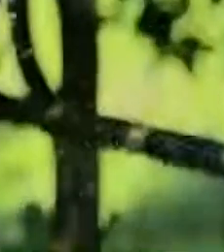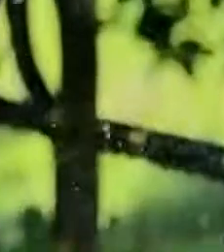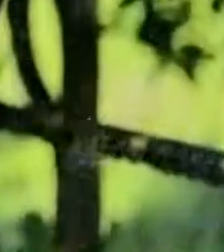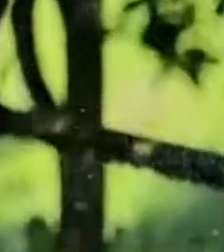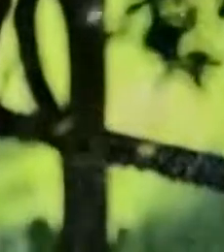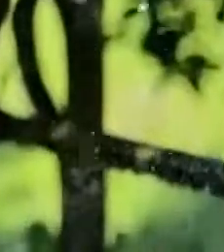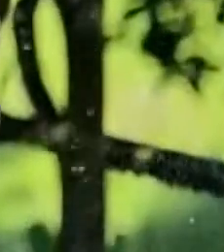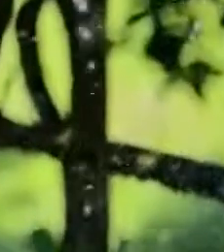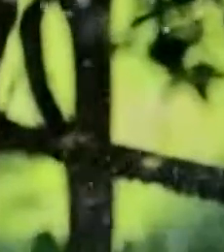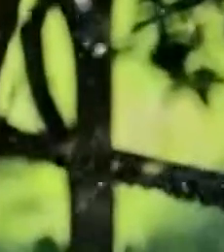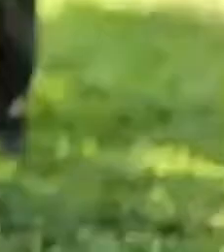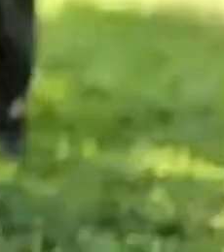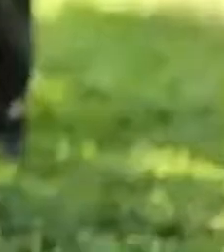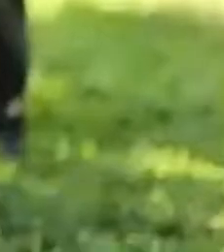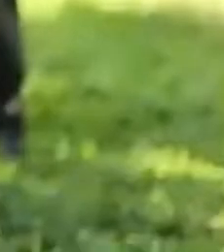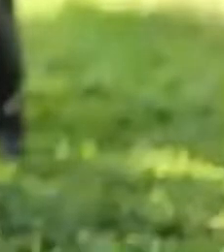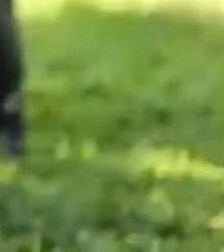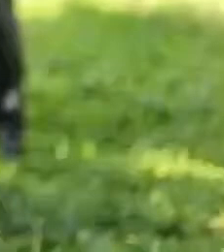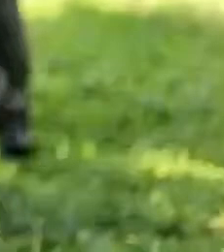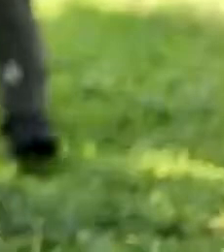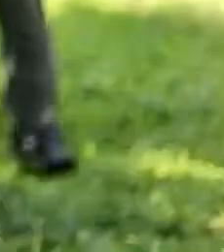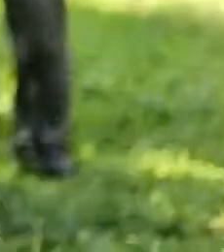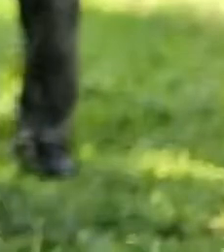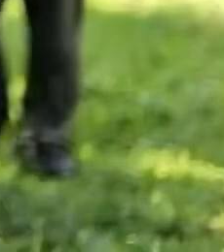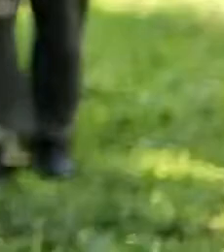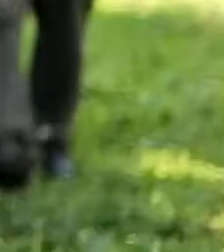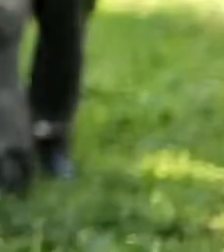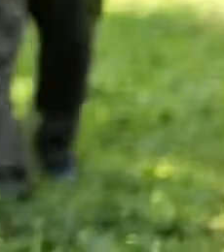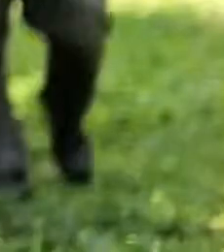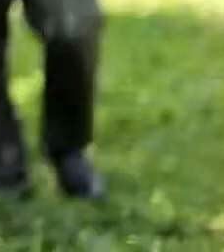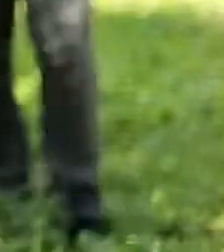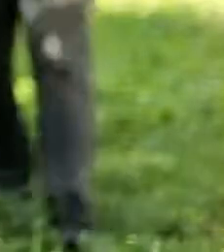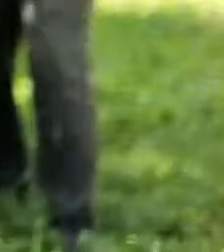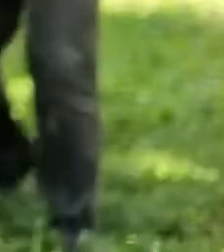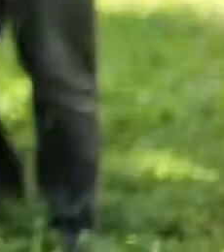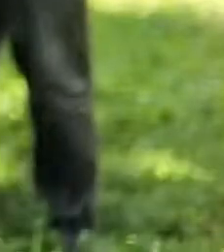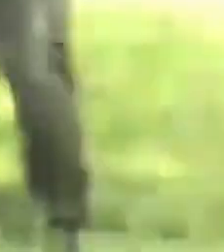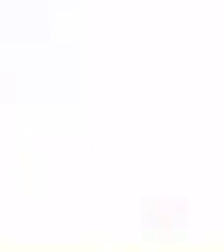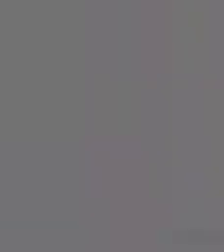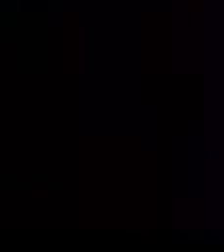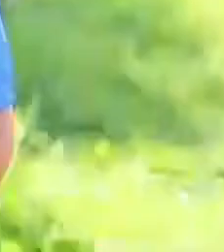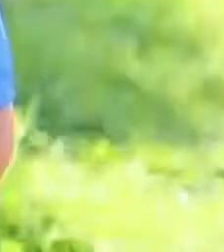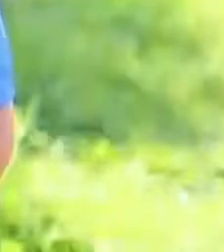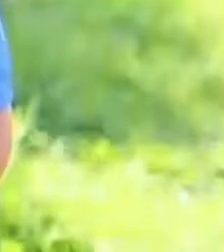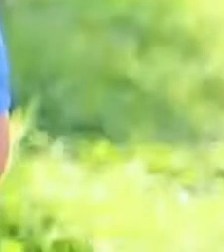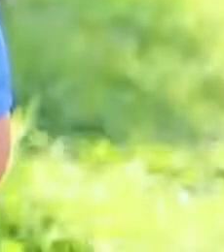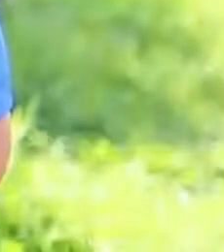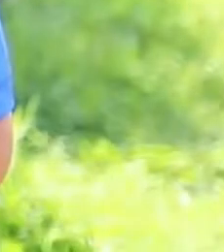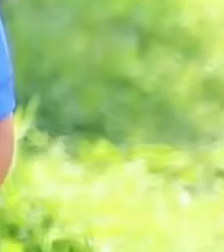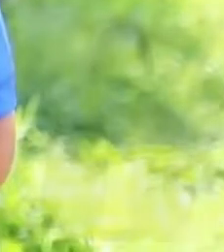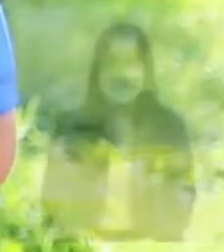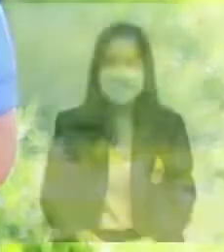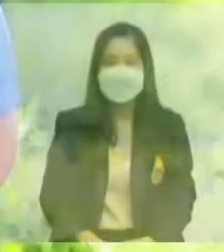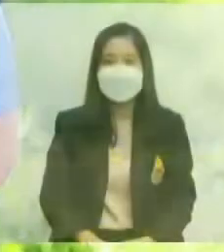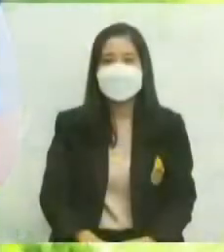อิ้นถามพี่น้องคนงามกินข้าวแลงแล้วกัน สวัสดีครับคุณผู้ชม